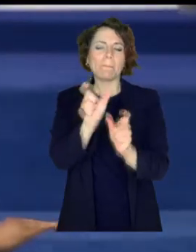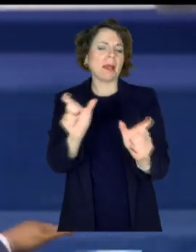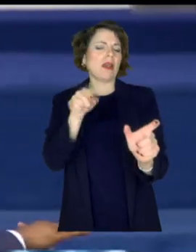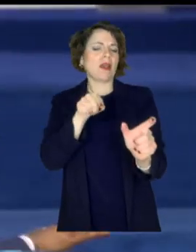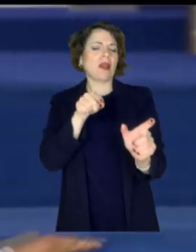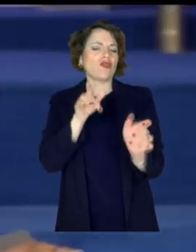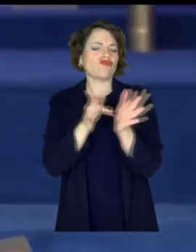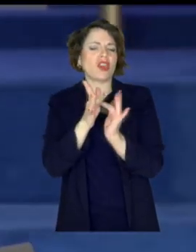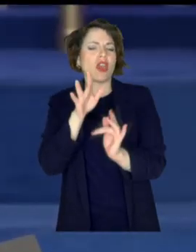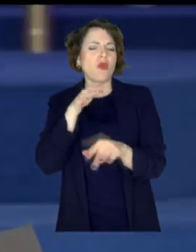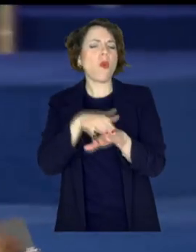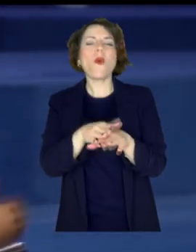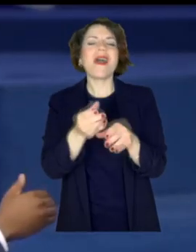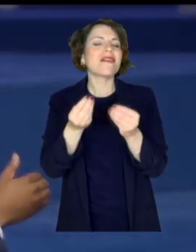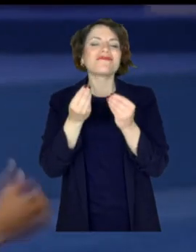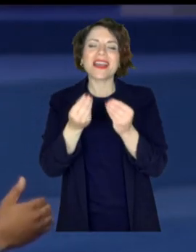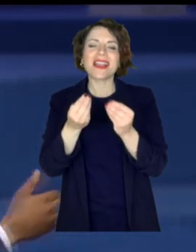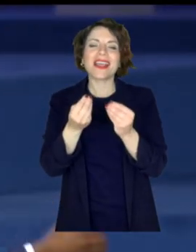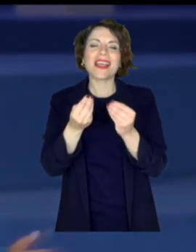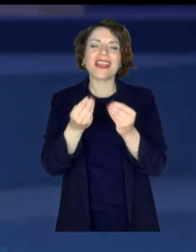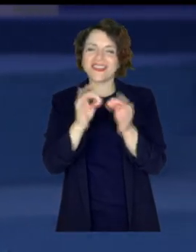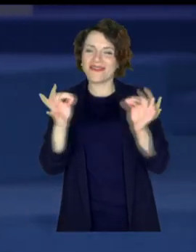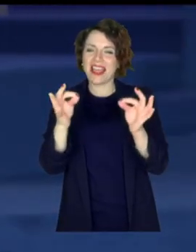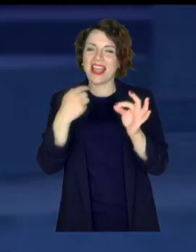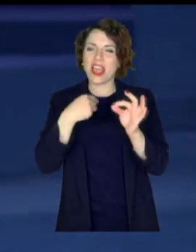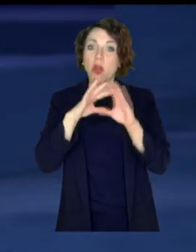questa espressione, ho vinto il mondo?